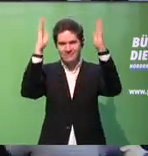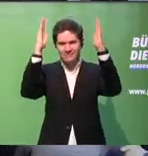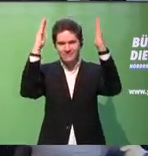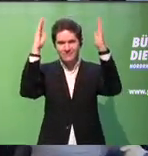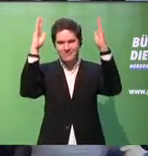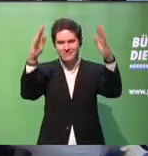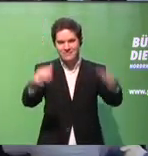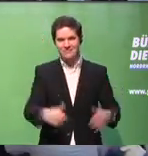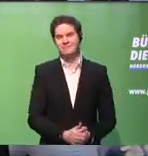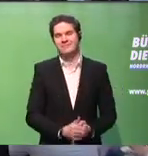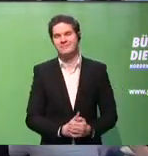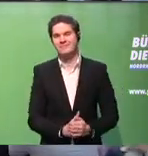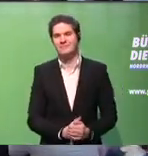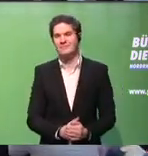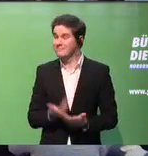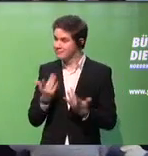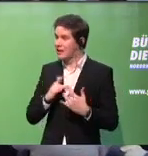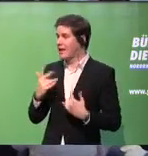Herzlichen Dank, Karin.